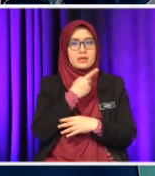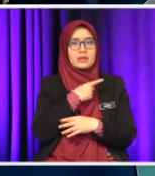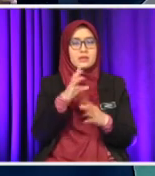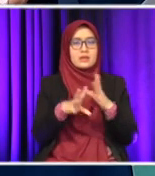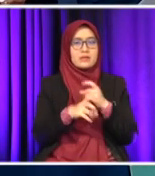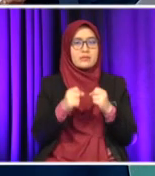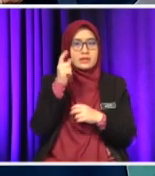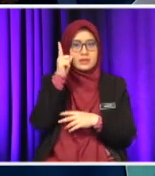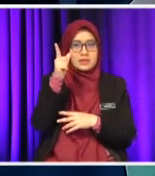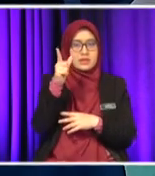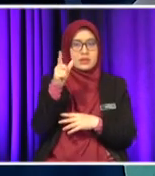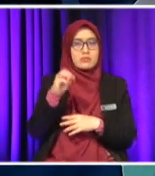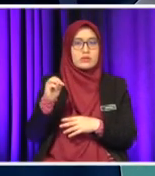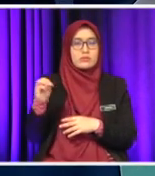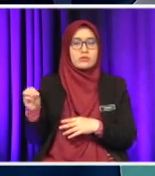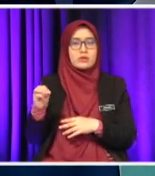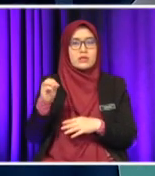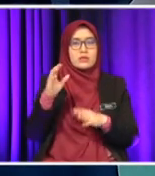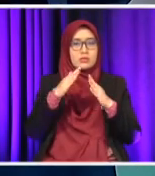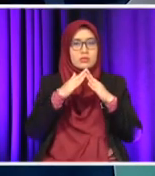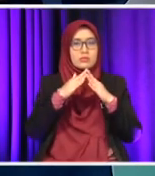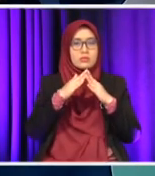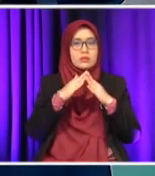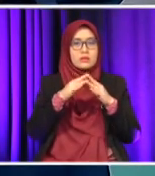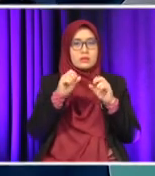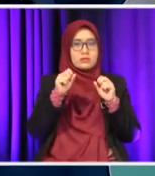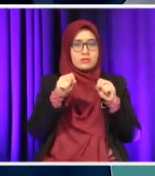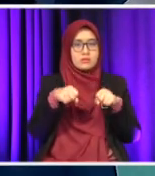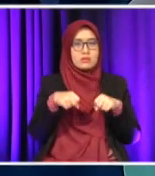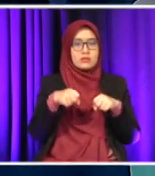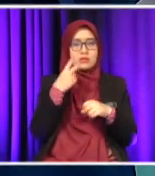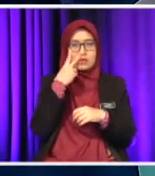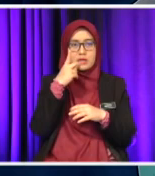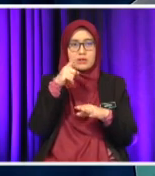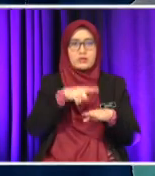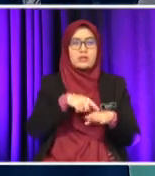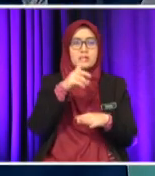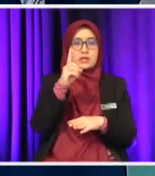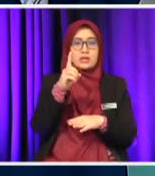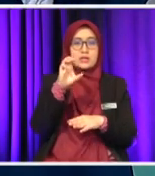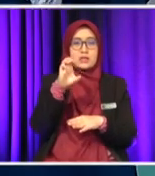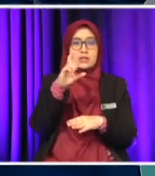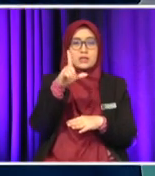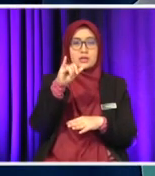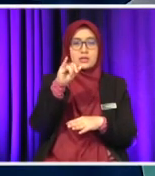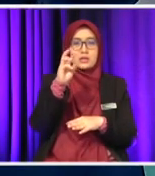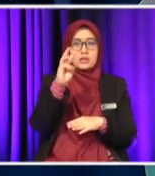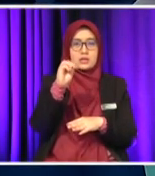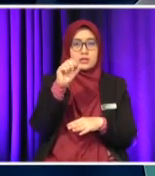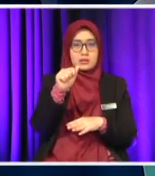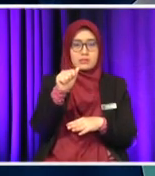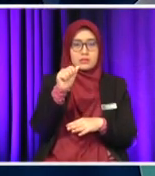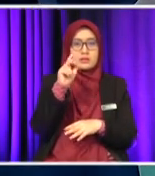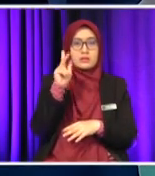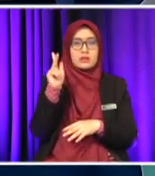murid-murid Ibu di rumah kita boleh melayari pelantara terdapat soal-soal yang kita bincangkan